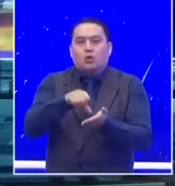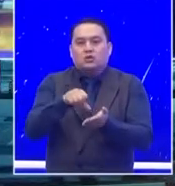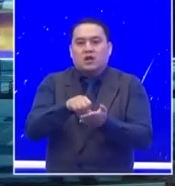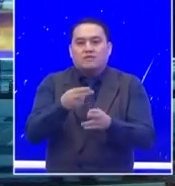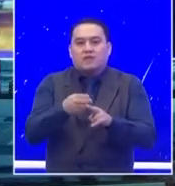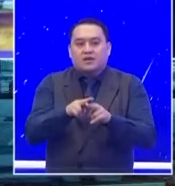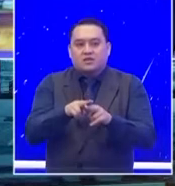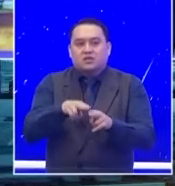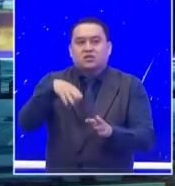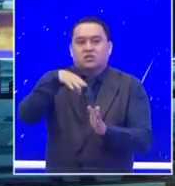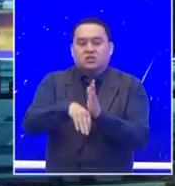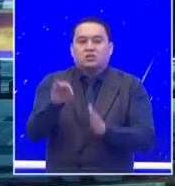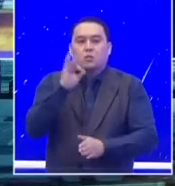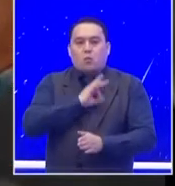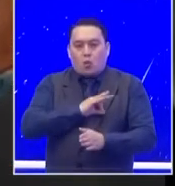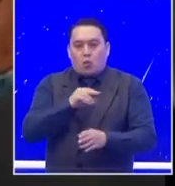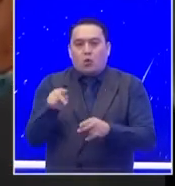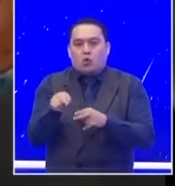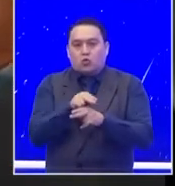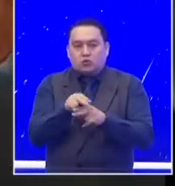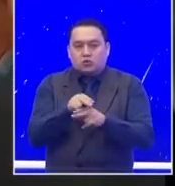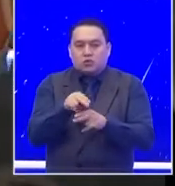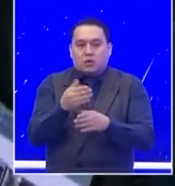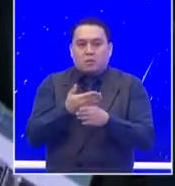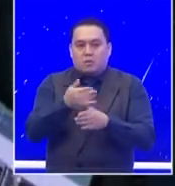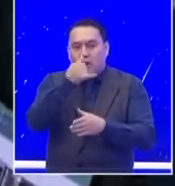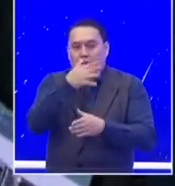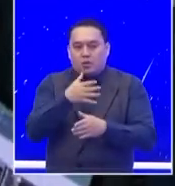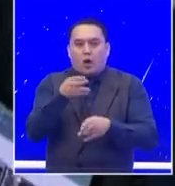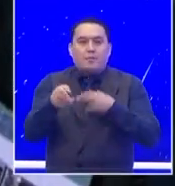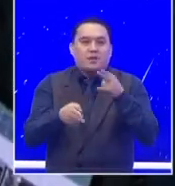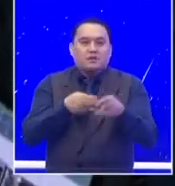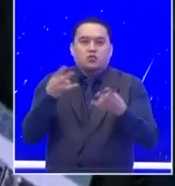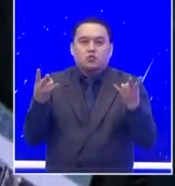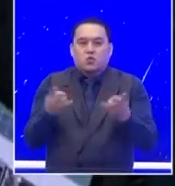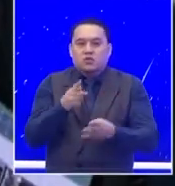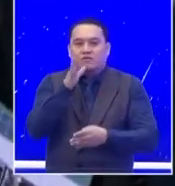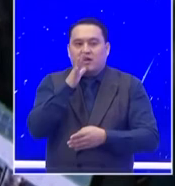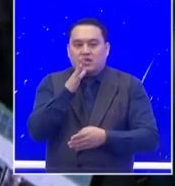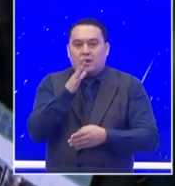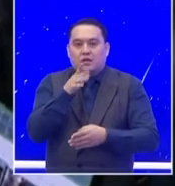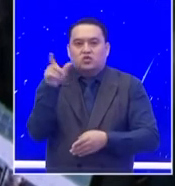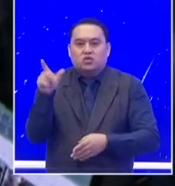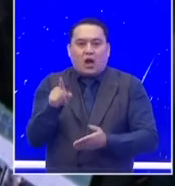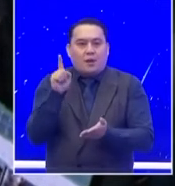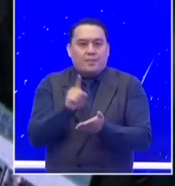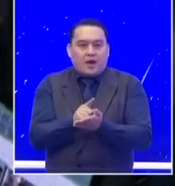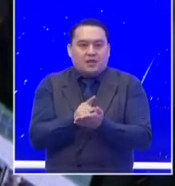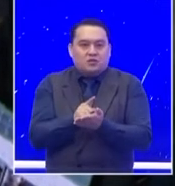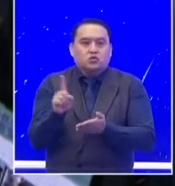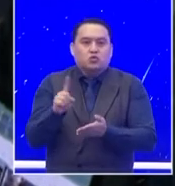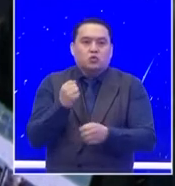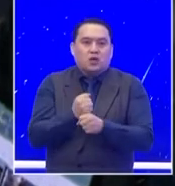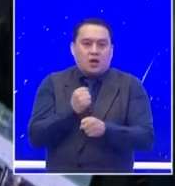этом задействованы. Лучевая терапия не помогла. Пришлось делать операцию, во время которой пациент должен что-либо